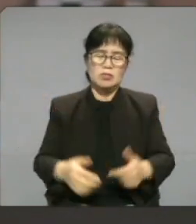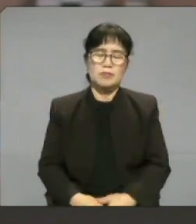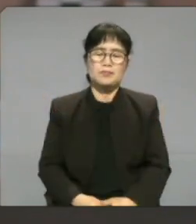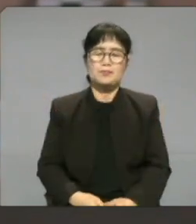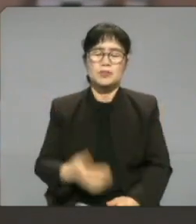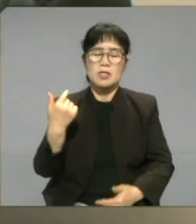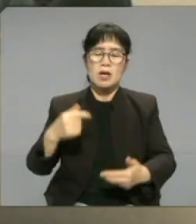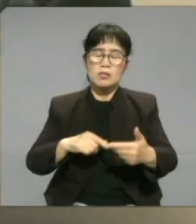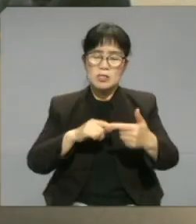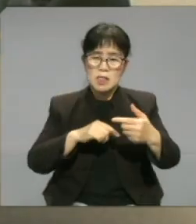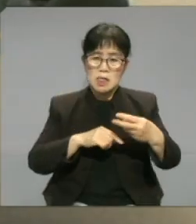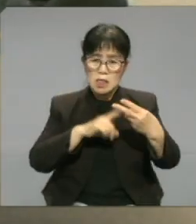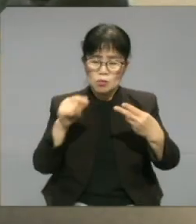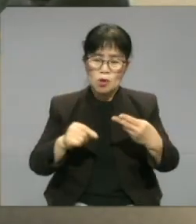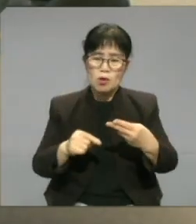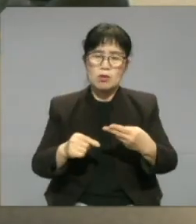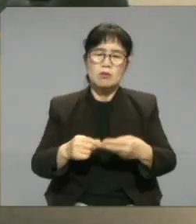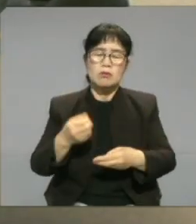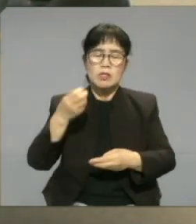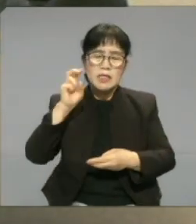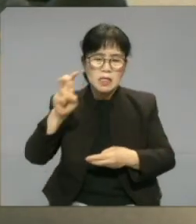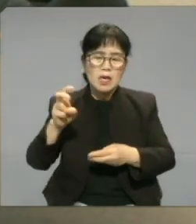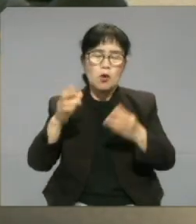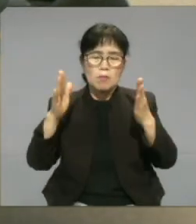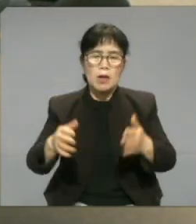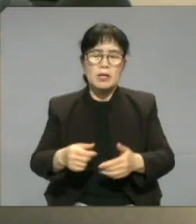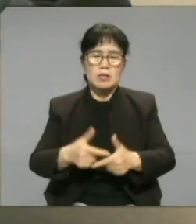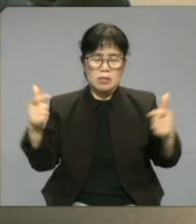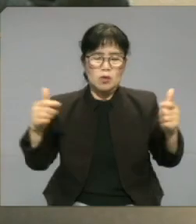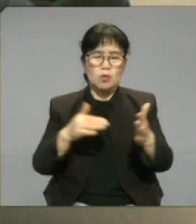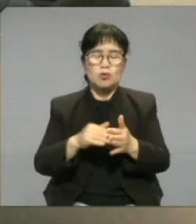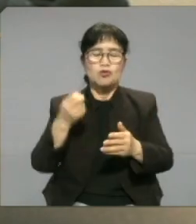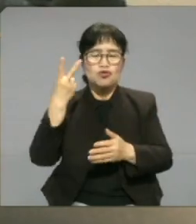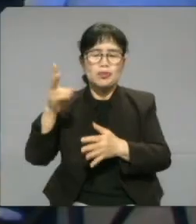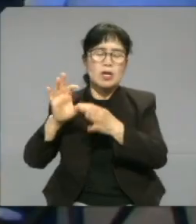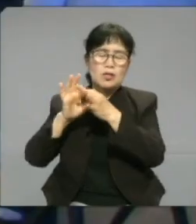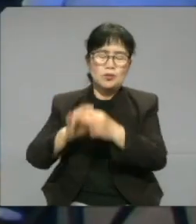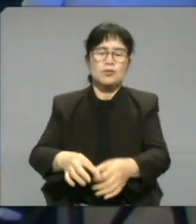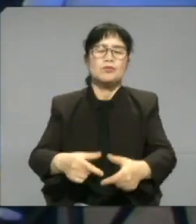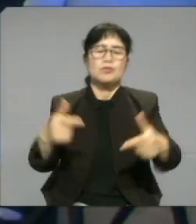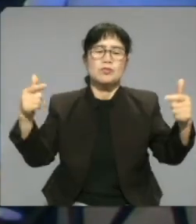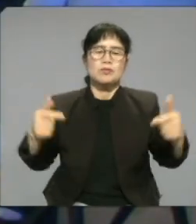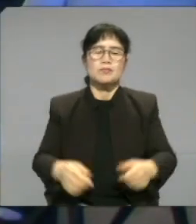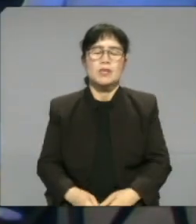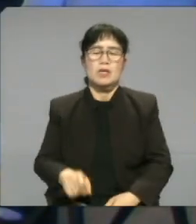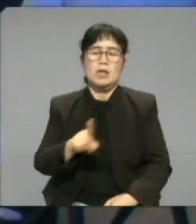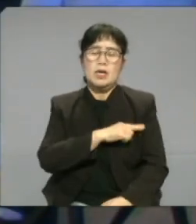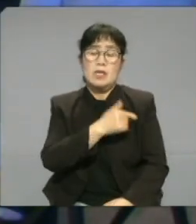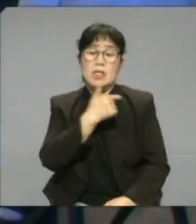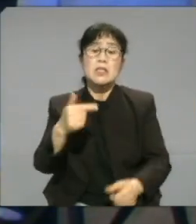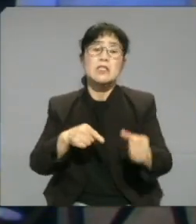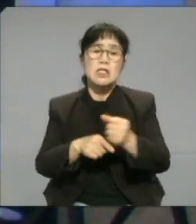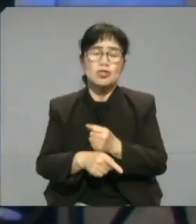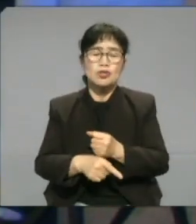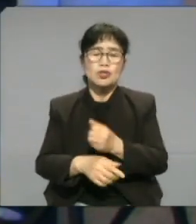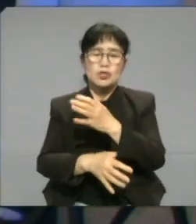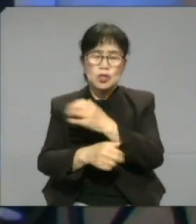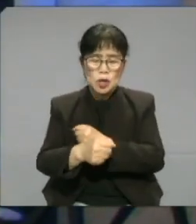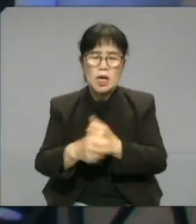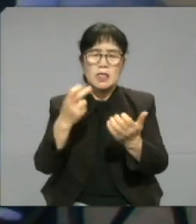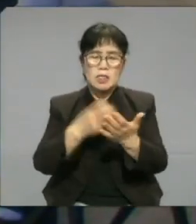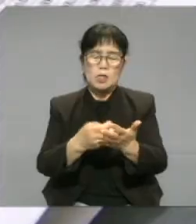20개월 만에 가입자수가 증가한데 이어 두 달 연속 늘어난 겁니다 가장 큰 이유로 청약제도